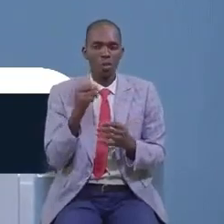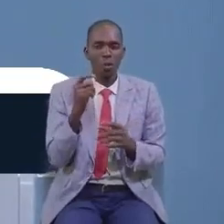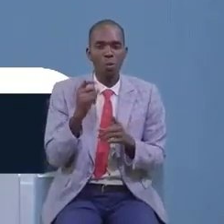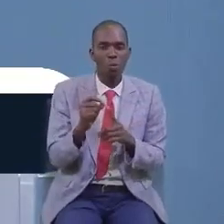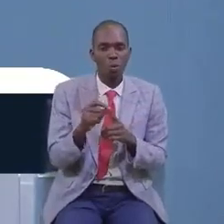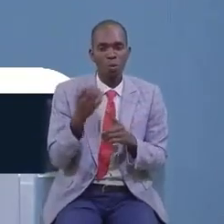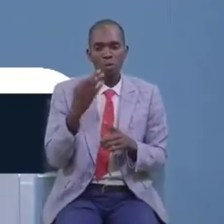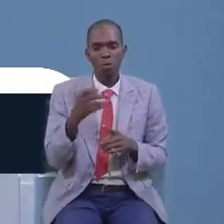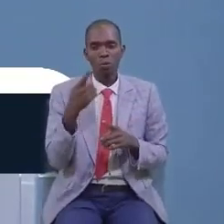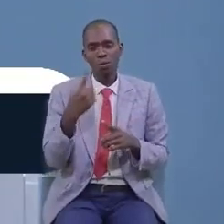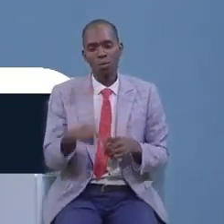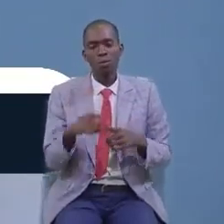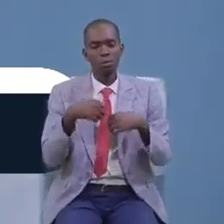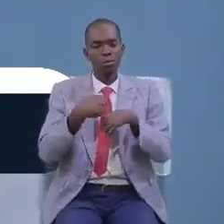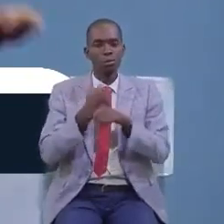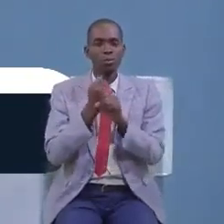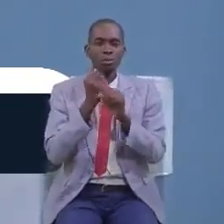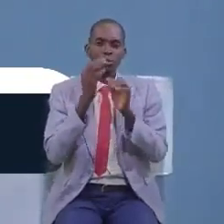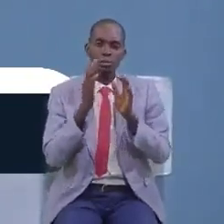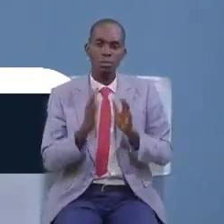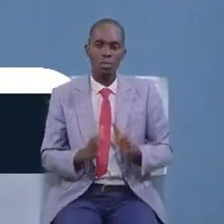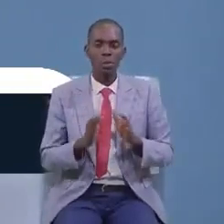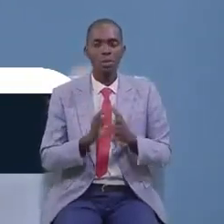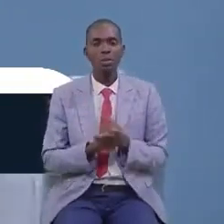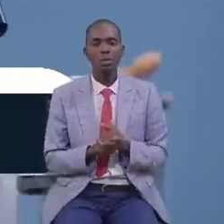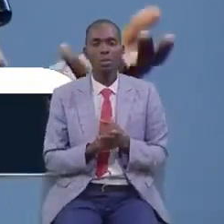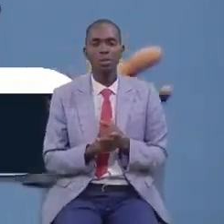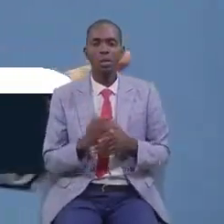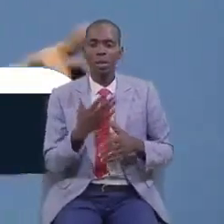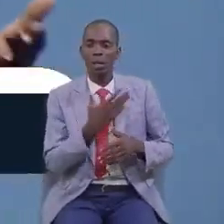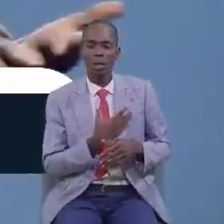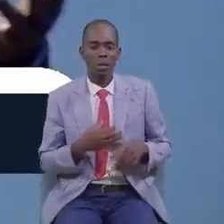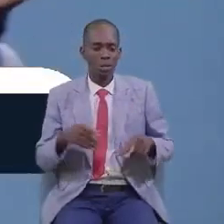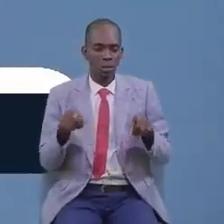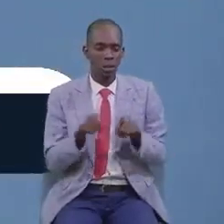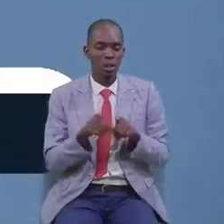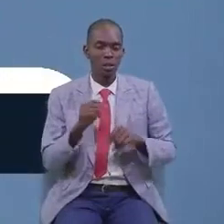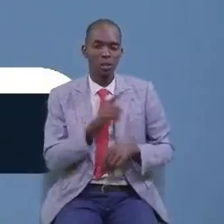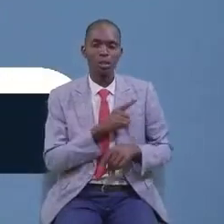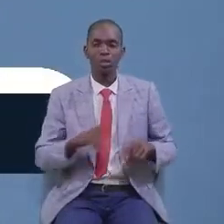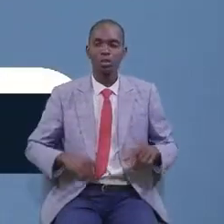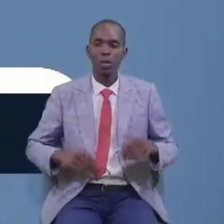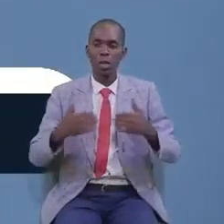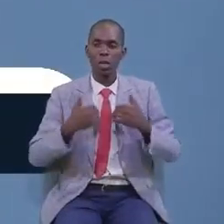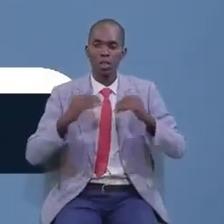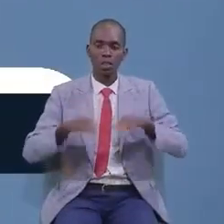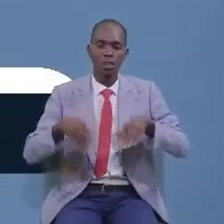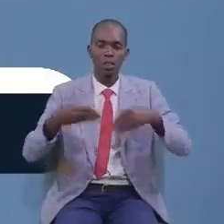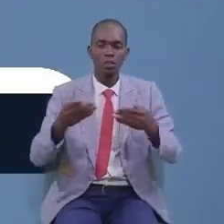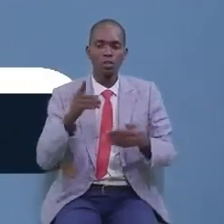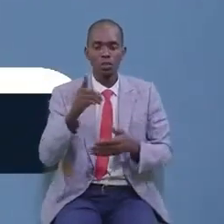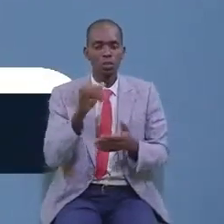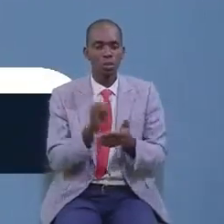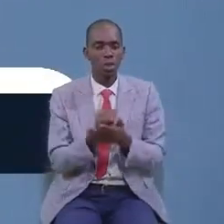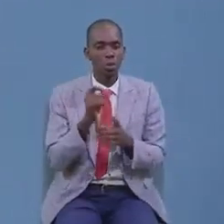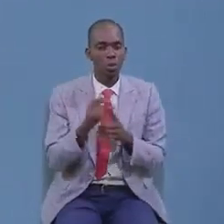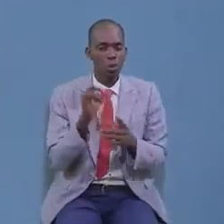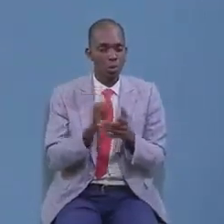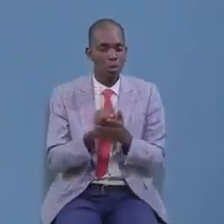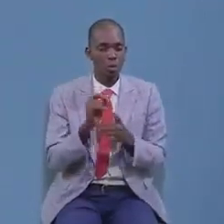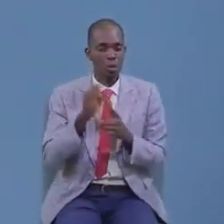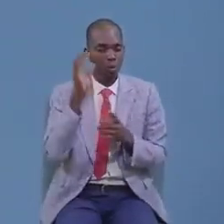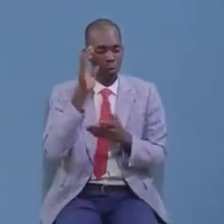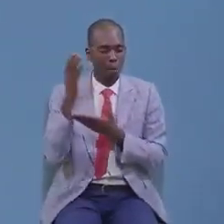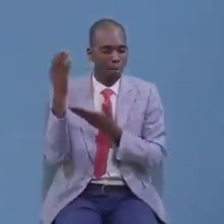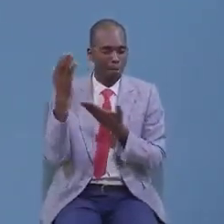maker. ఆ యొక్క సృష్టికర్త మాటలు. And as the Lord has given you that word, that word will produce action in